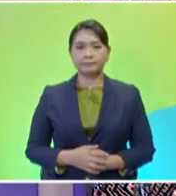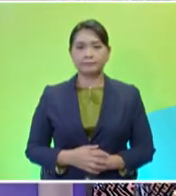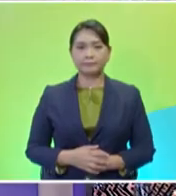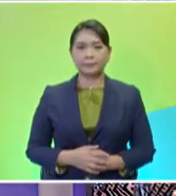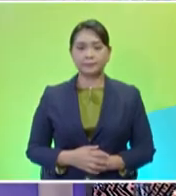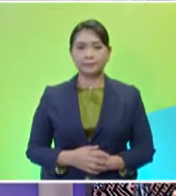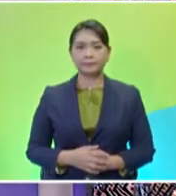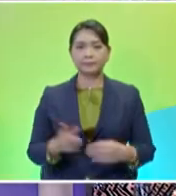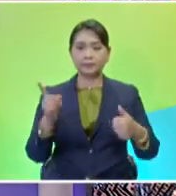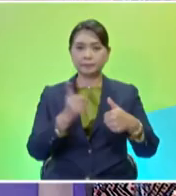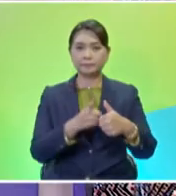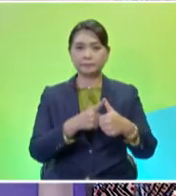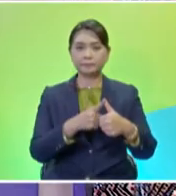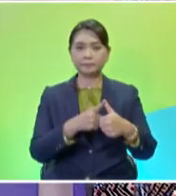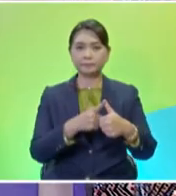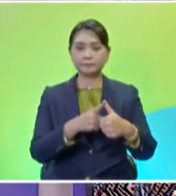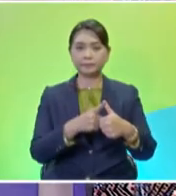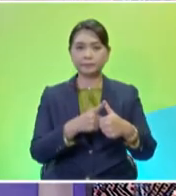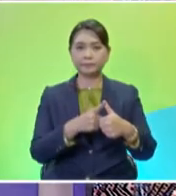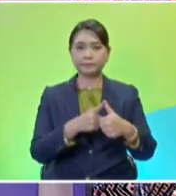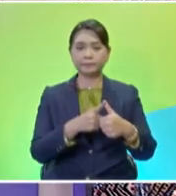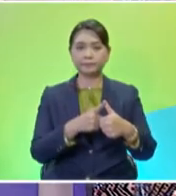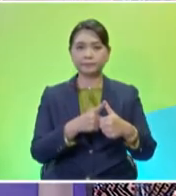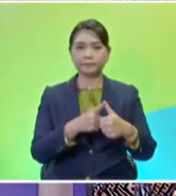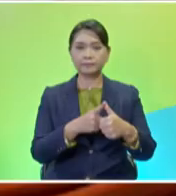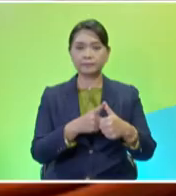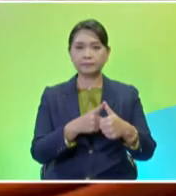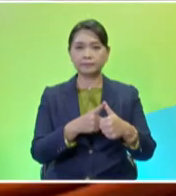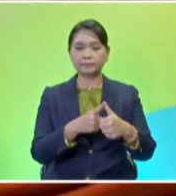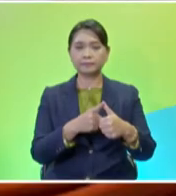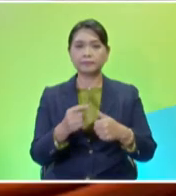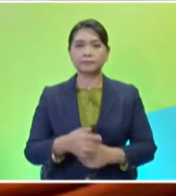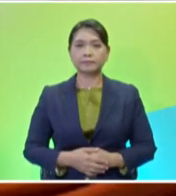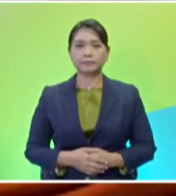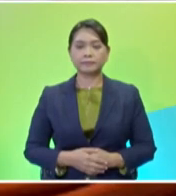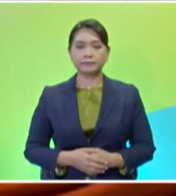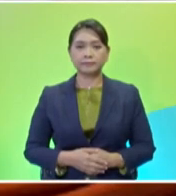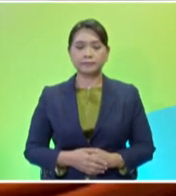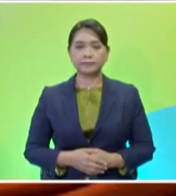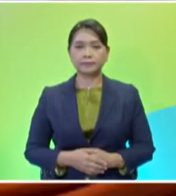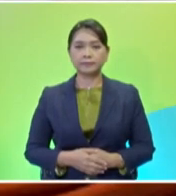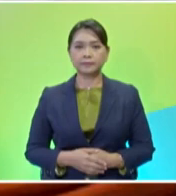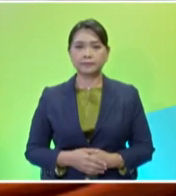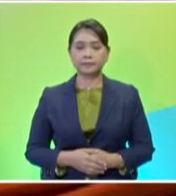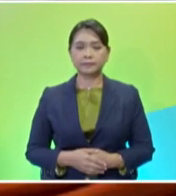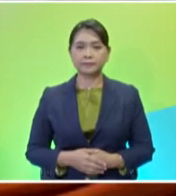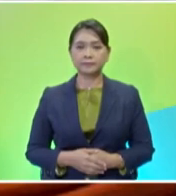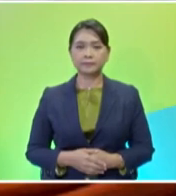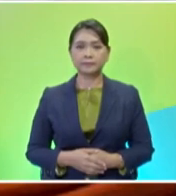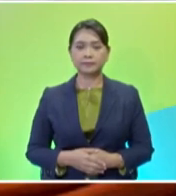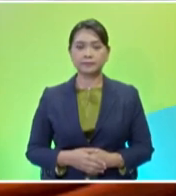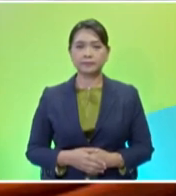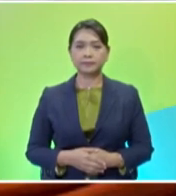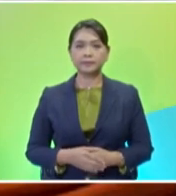yang pertama sedang Rabu rancak melain tetamu tiba-tiba satu bunyi kedengaran beramah